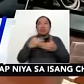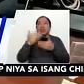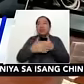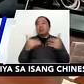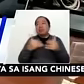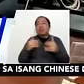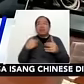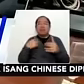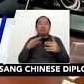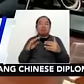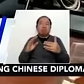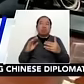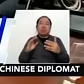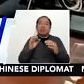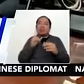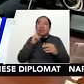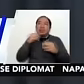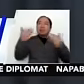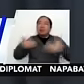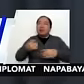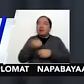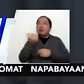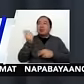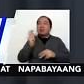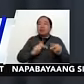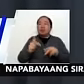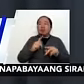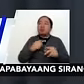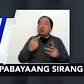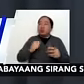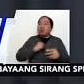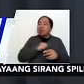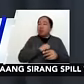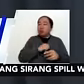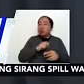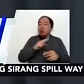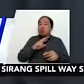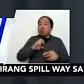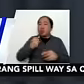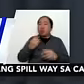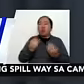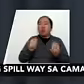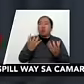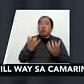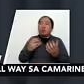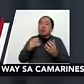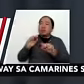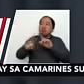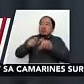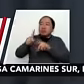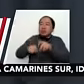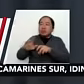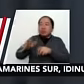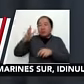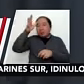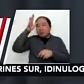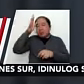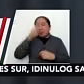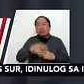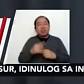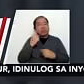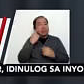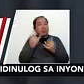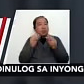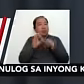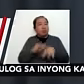malaman ang Ilang senador mula sa amigo Mas mahalagang tanong para sa akin yung yung biahe ng tatay niya na halos sa